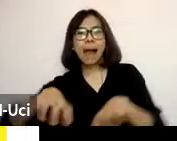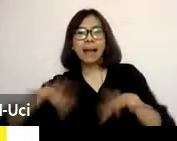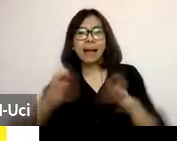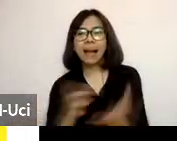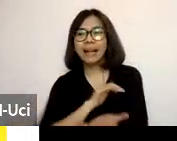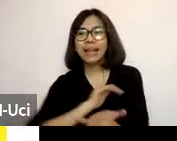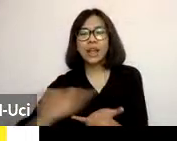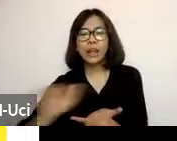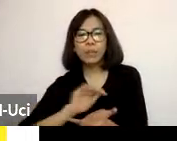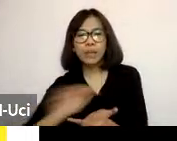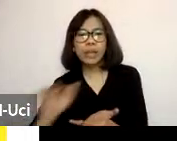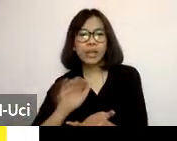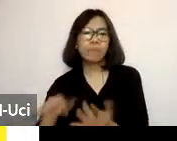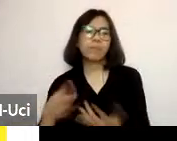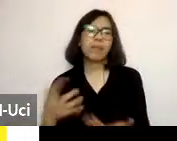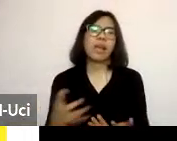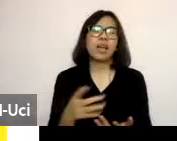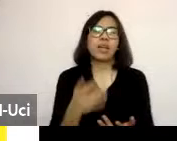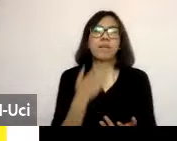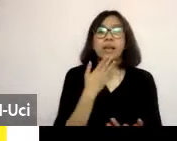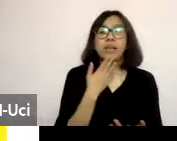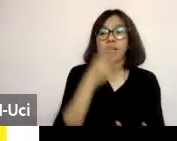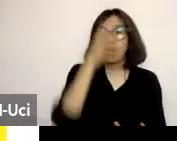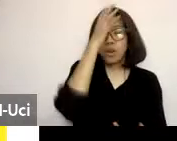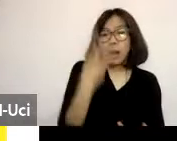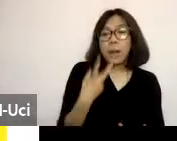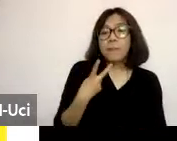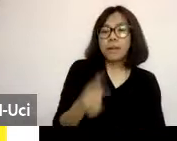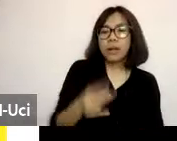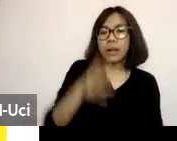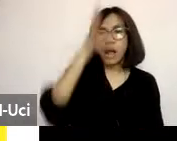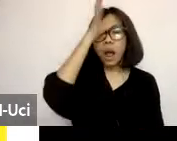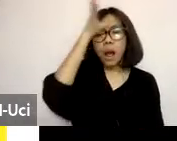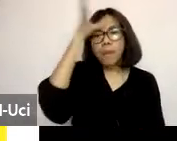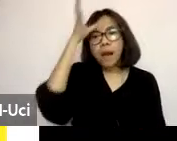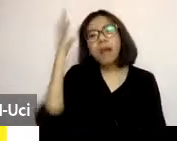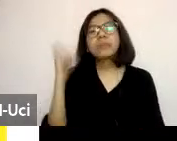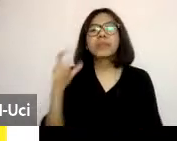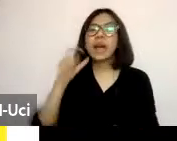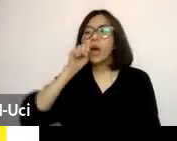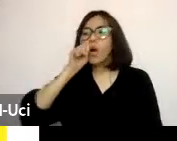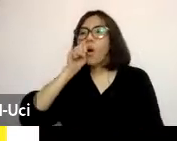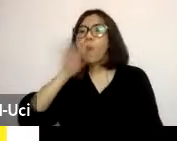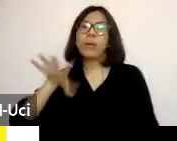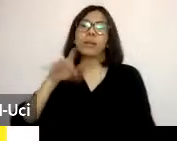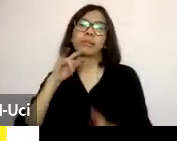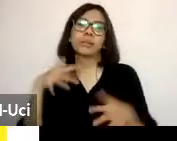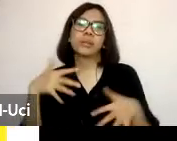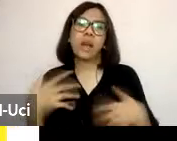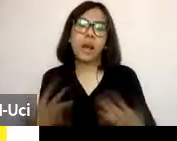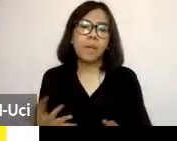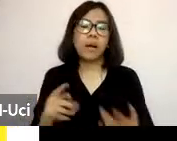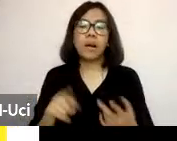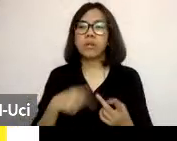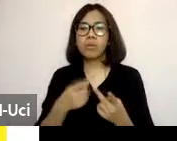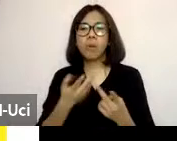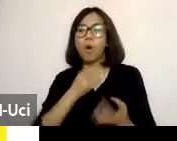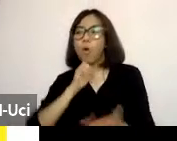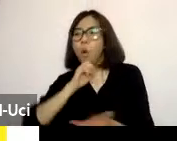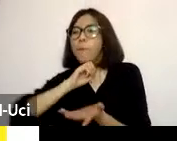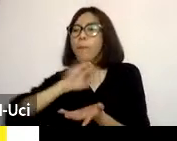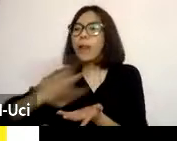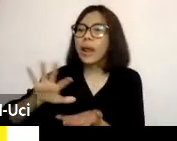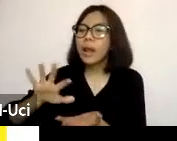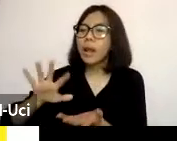mencerminkan bahwa konsumen belum cukup belum cukup tahu soal mekanisme komplain kemudian komplainnya susah dan